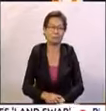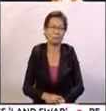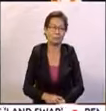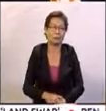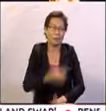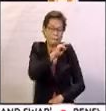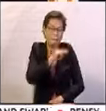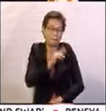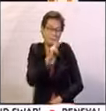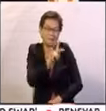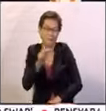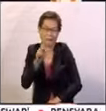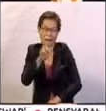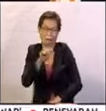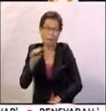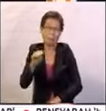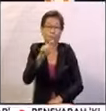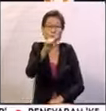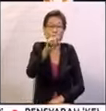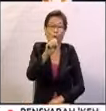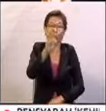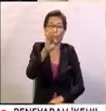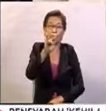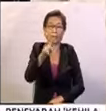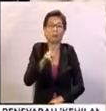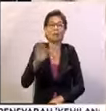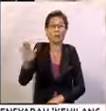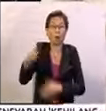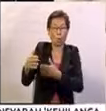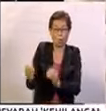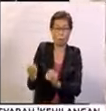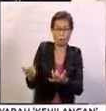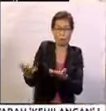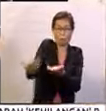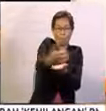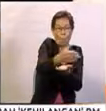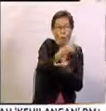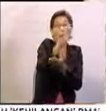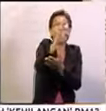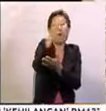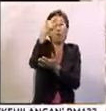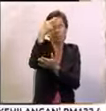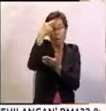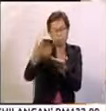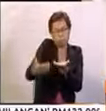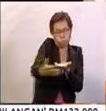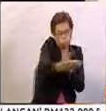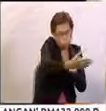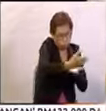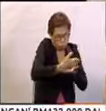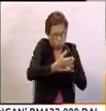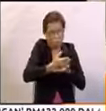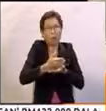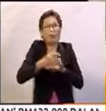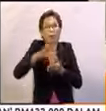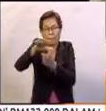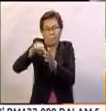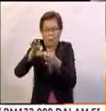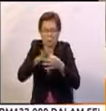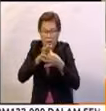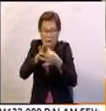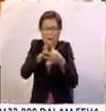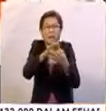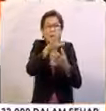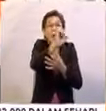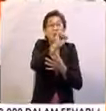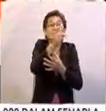Menurut Menteri Komunikasi dan Multimedia Gobind Singh Dio, kementerian kini sedang mengumpulkan fakta berhubung kes itu melibatkan kerjasama Suruhanjaya